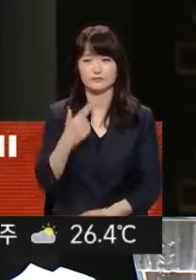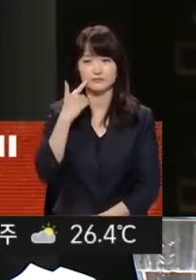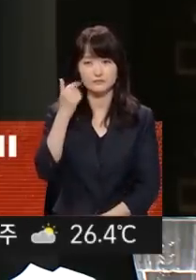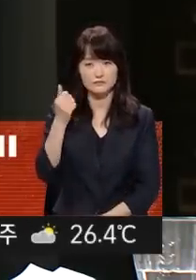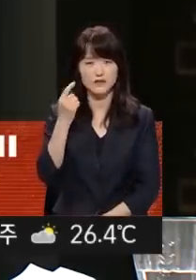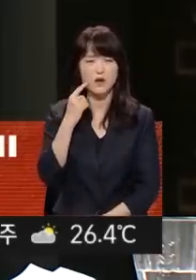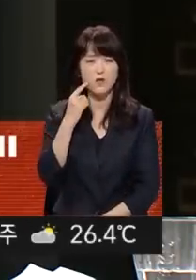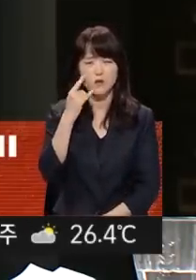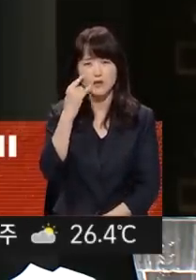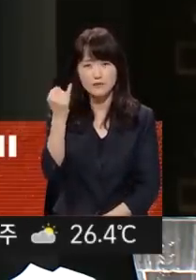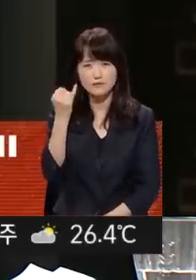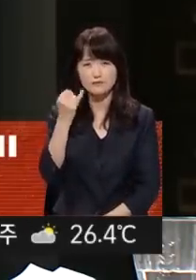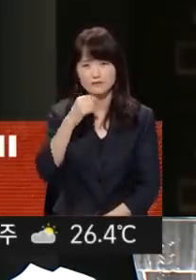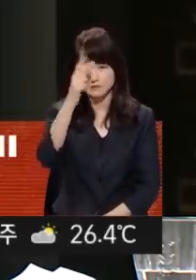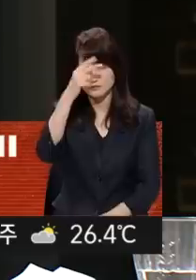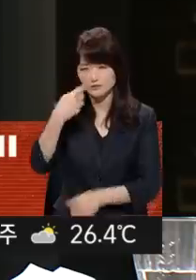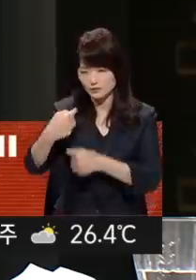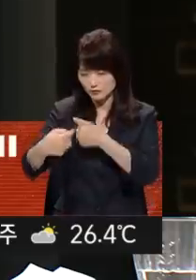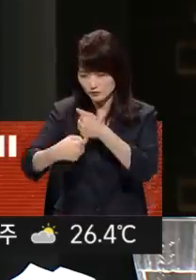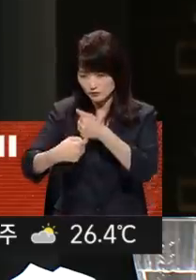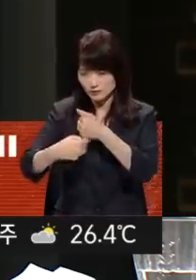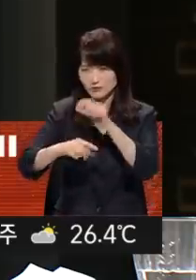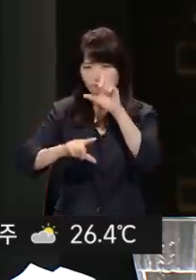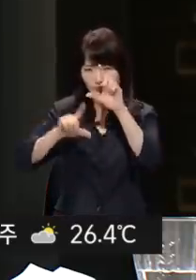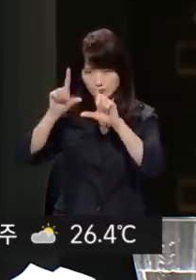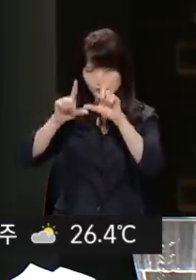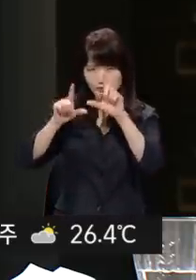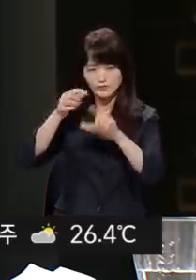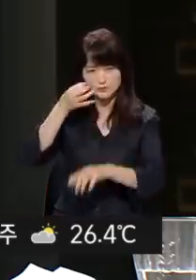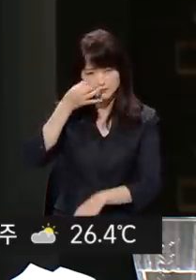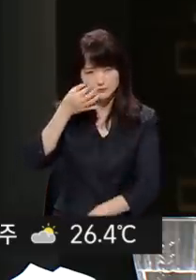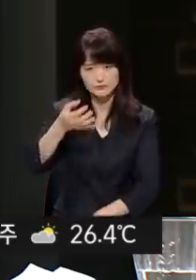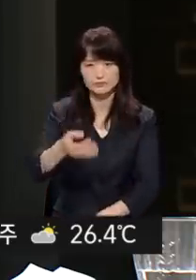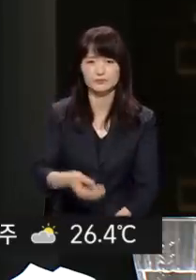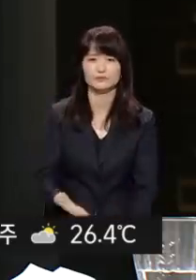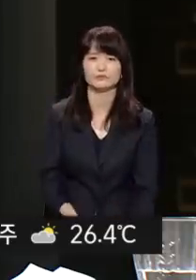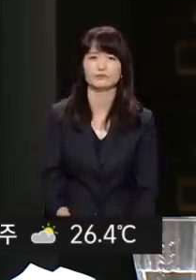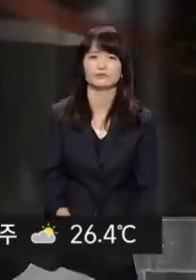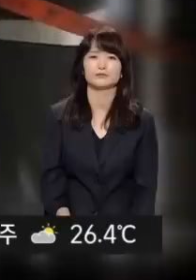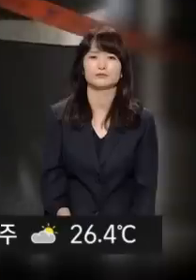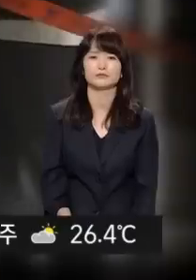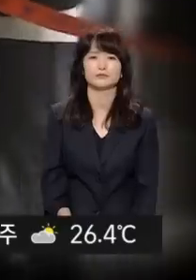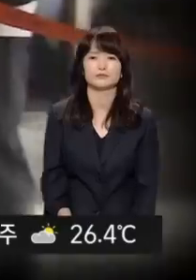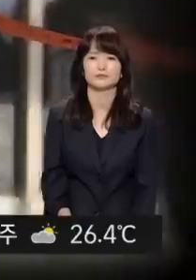의붓어머니 경찰 조사 당신 모습 현장 검 모습이어서 보이시죠